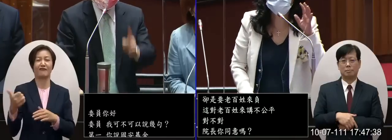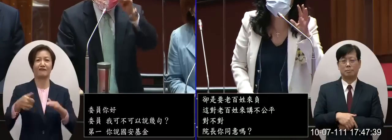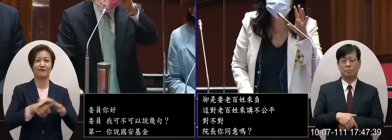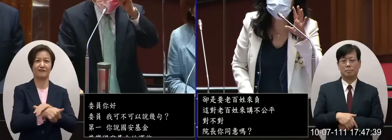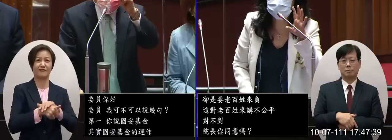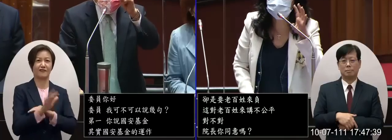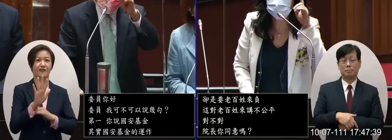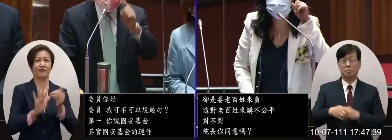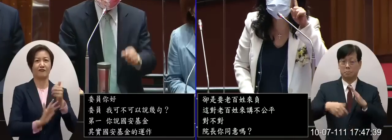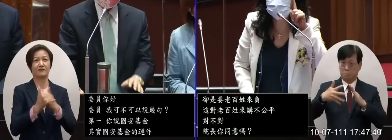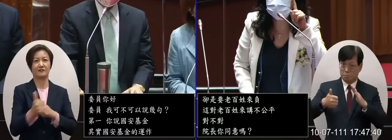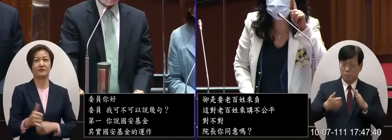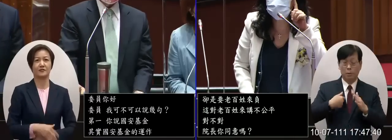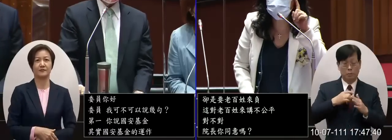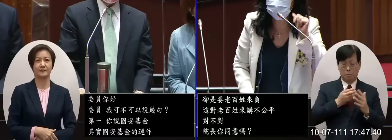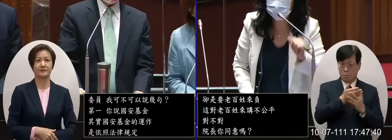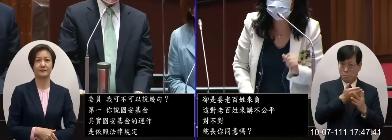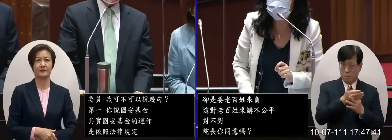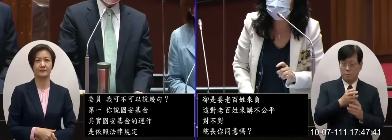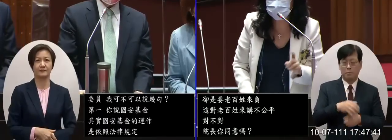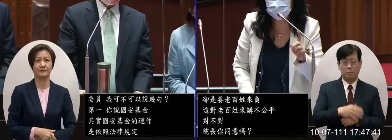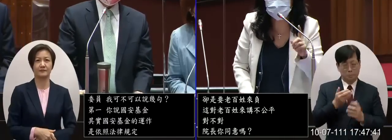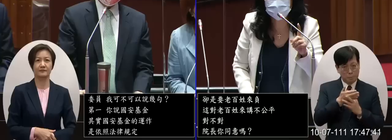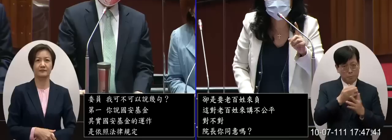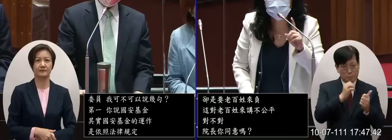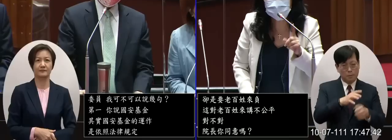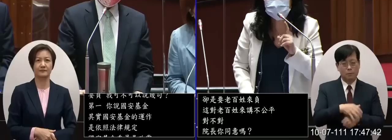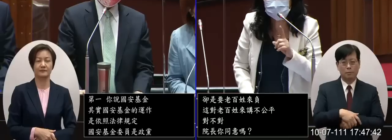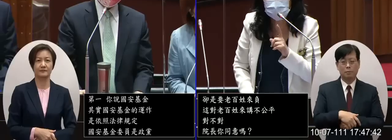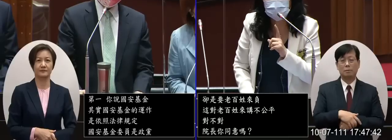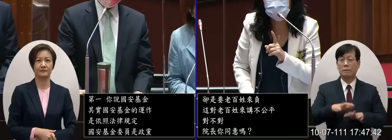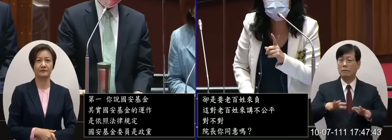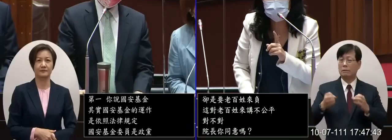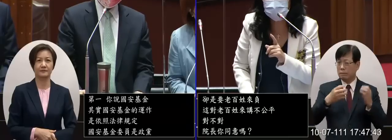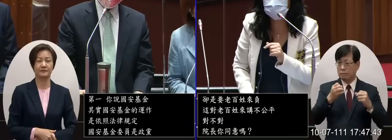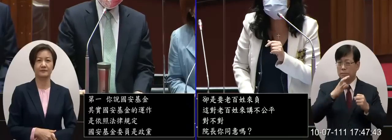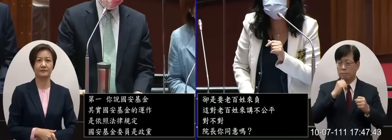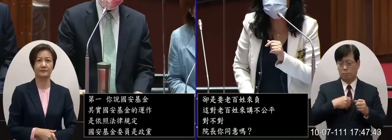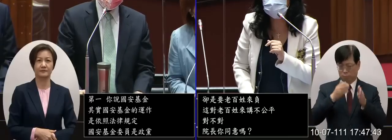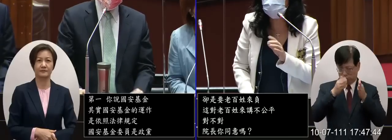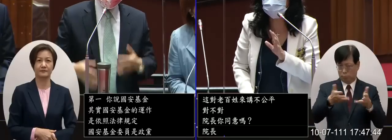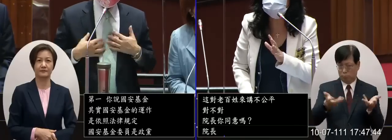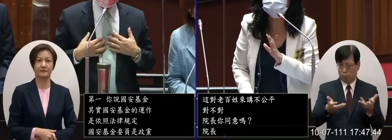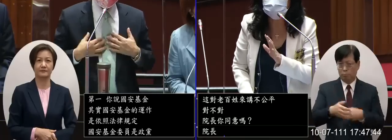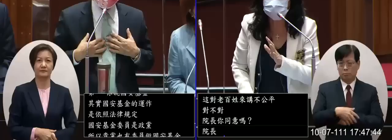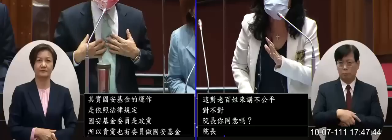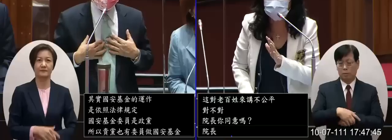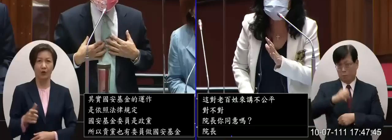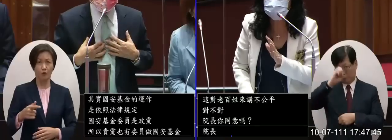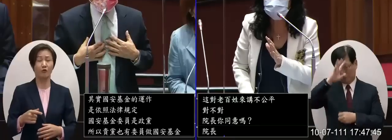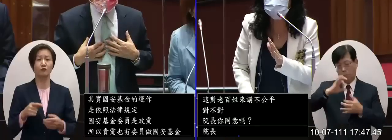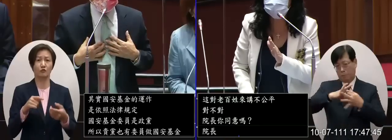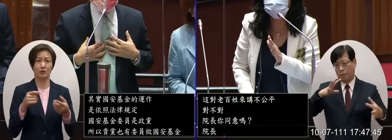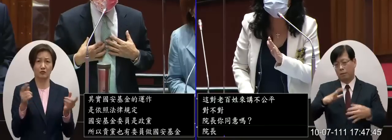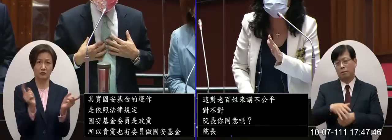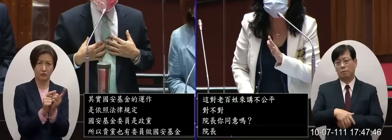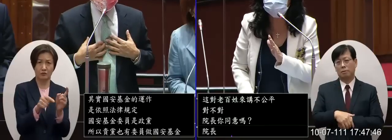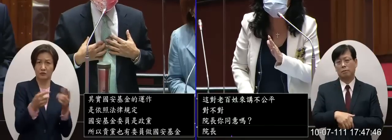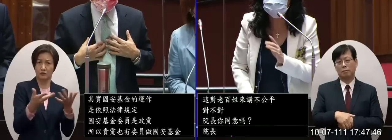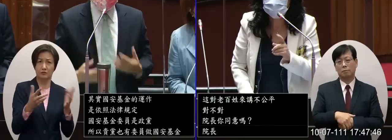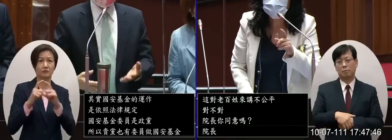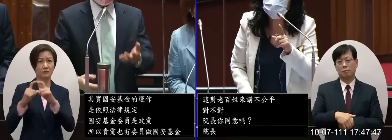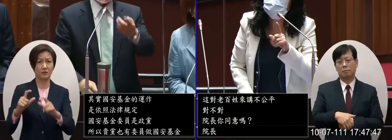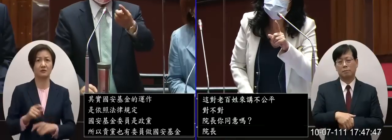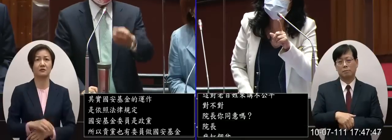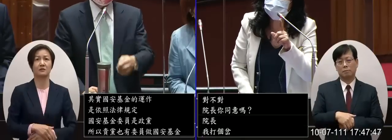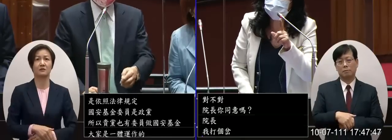的。这是第一点。 院长，我打个岔哈，我打个岔，就是说我们今天在谈就事论事的时候，跟政党无关，对，跟政党